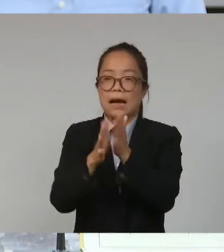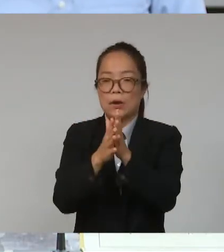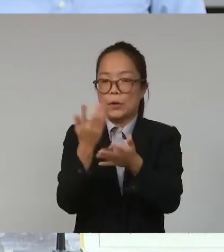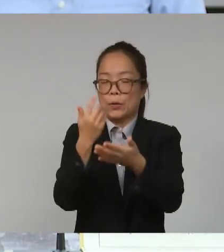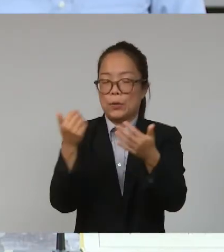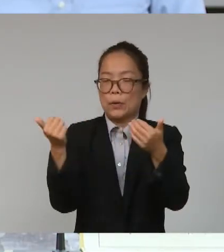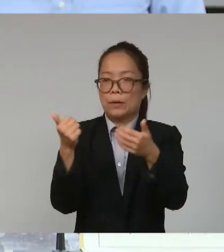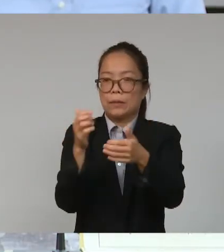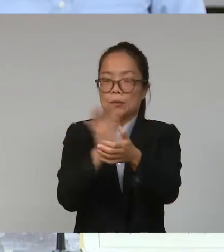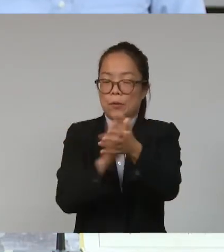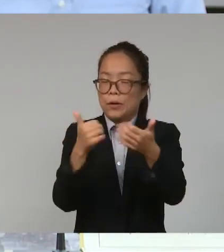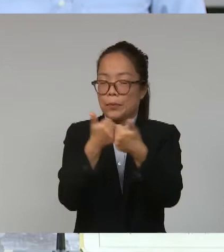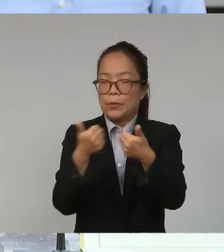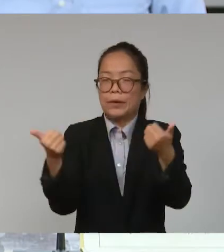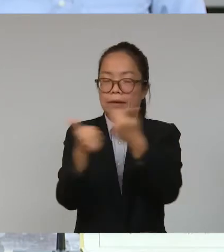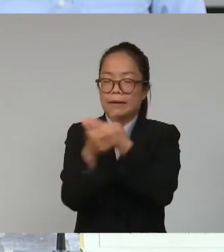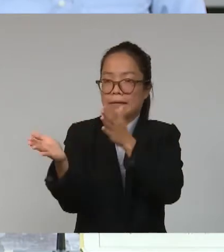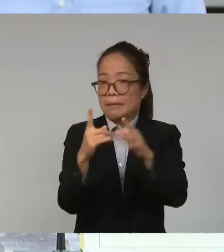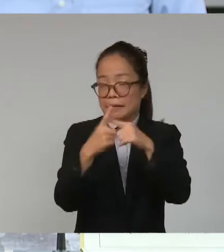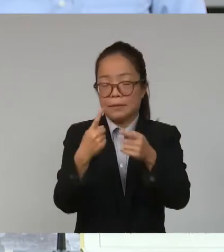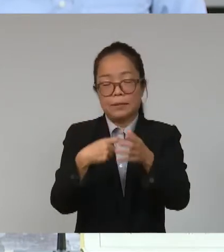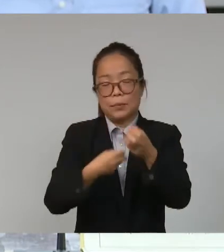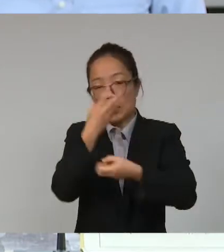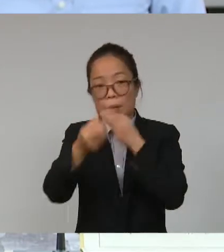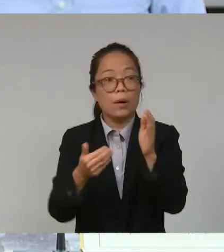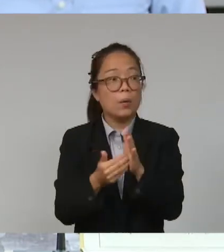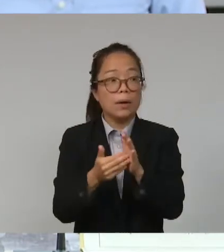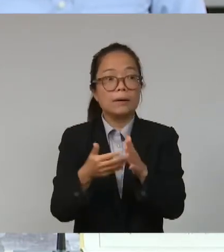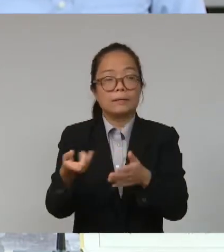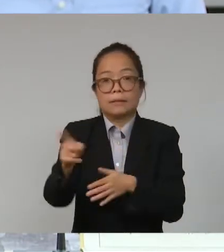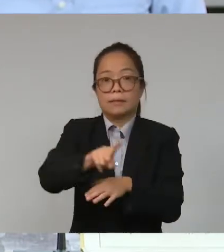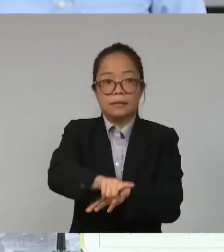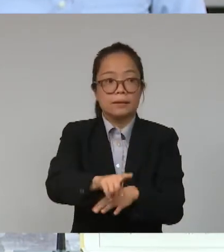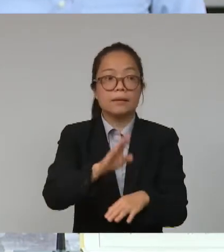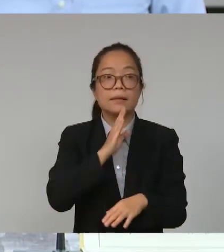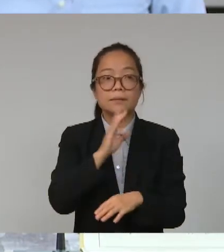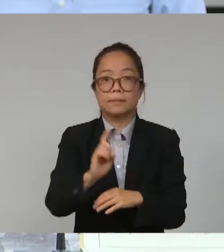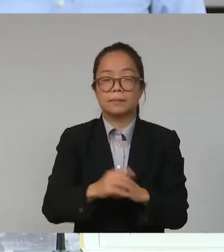代理人的陈述意见哦。那我们现在就是由，